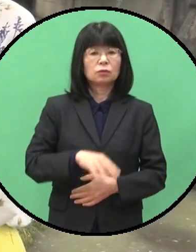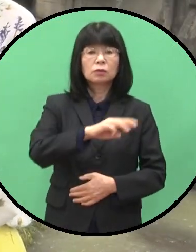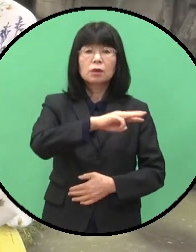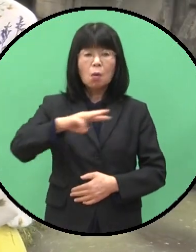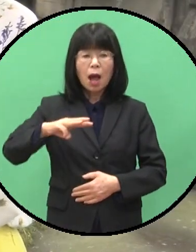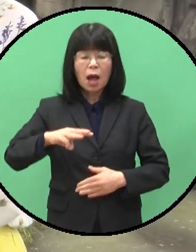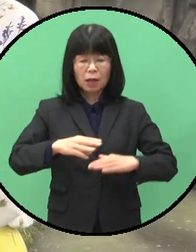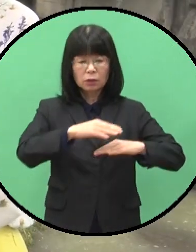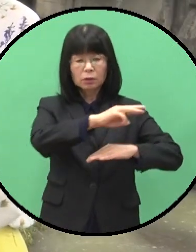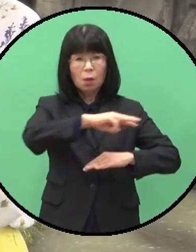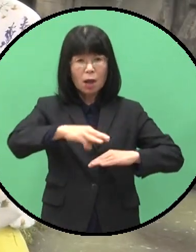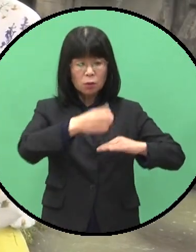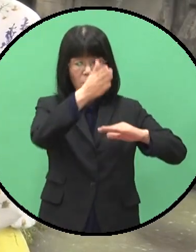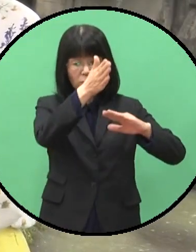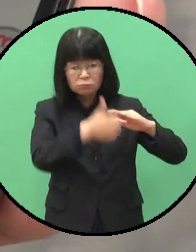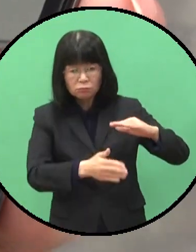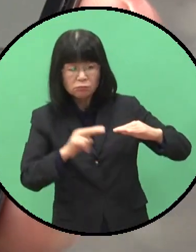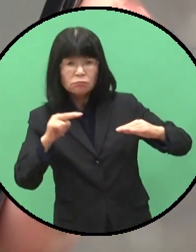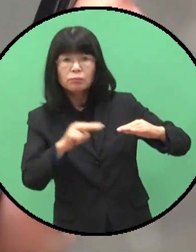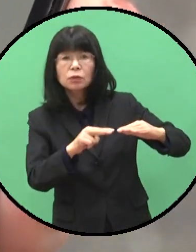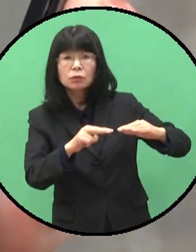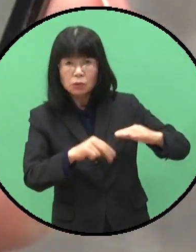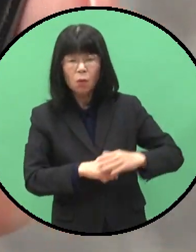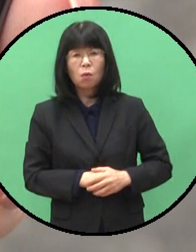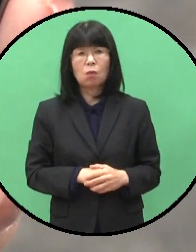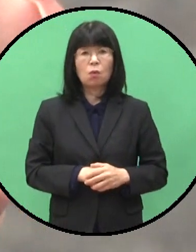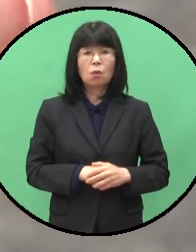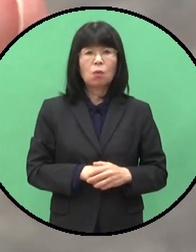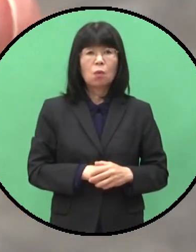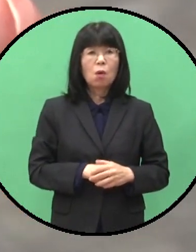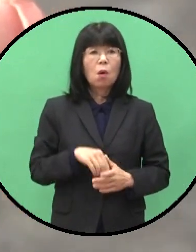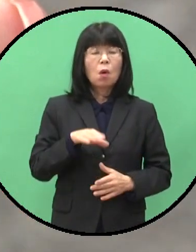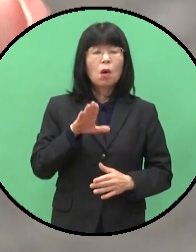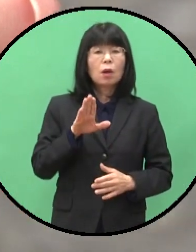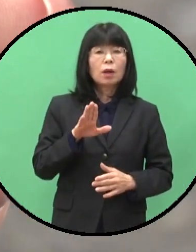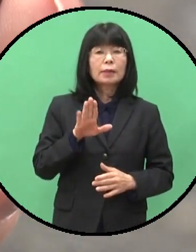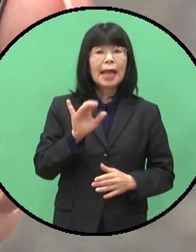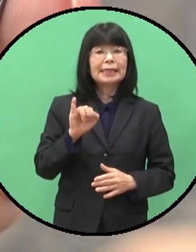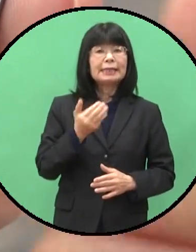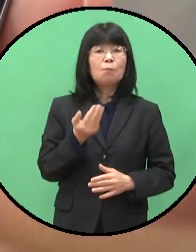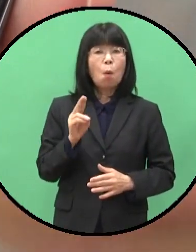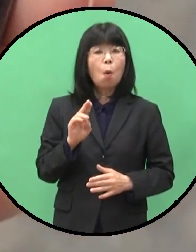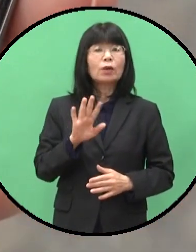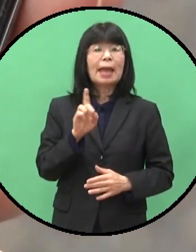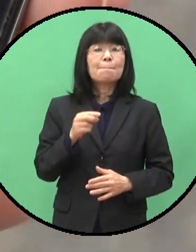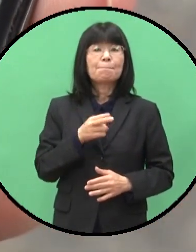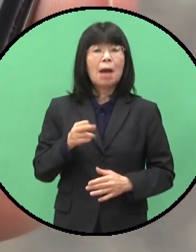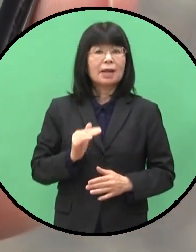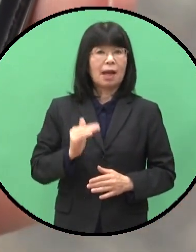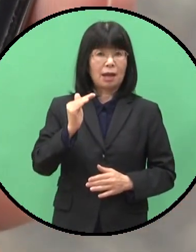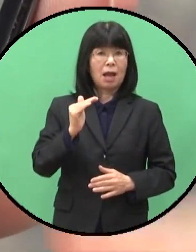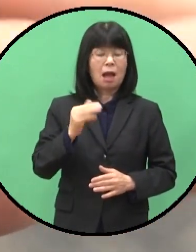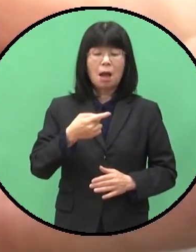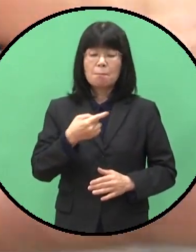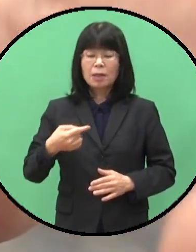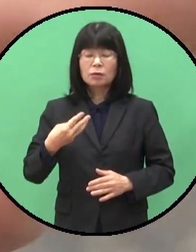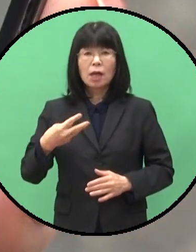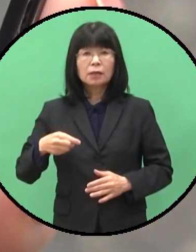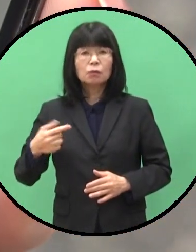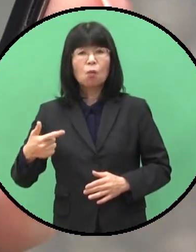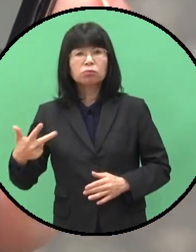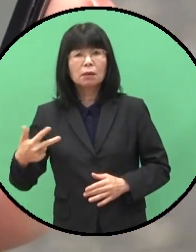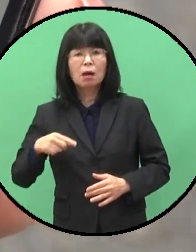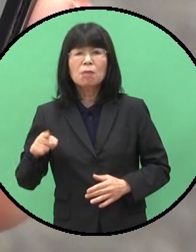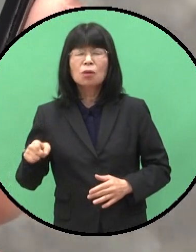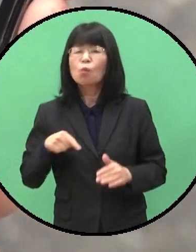図を見ていただきますと、 はい、こちらの堤防天場高からマイナス 3.67 メートルと出ますが、